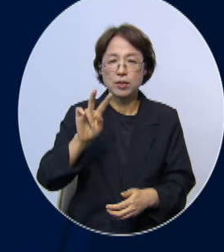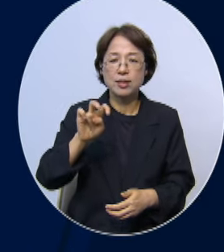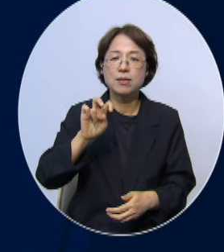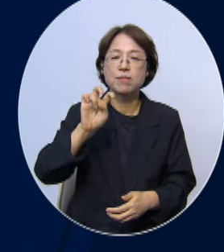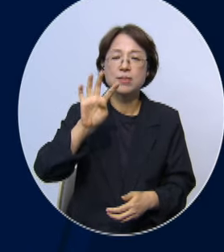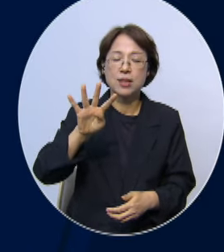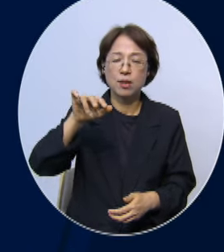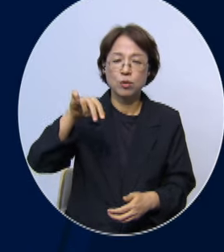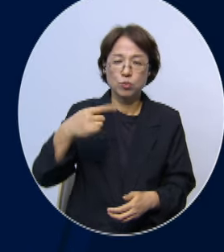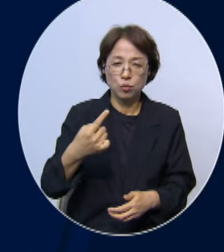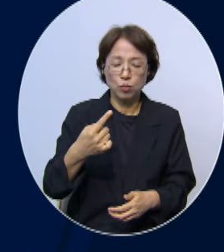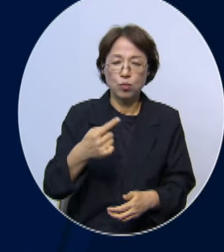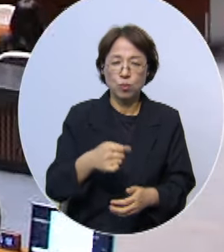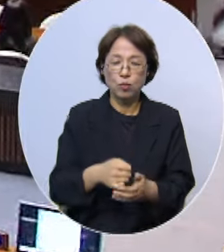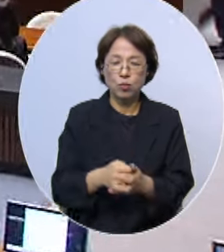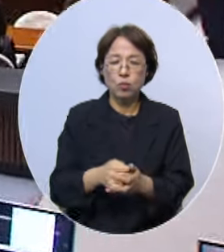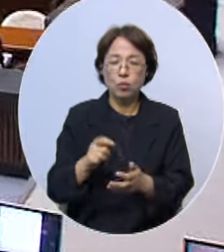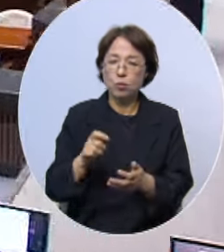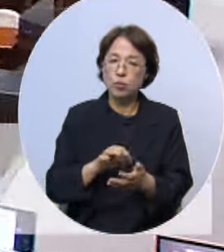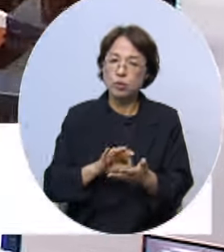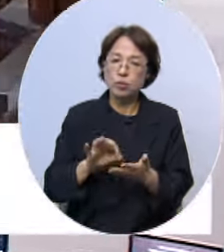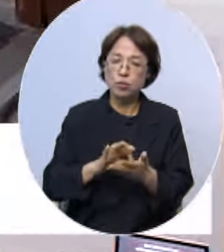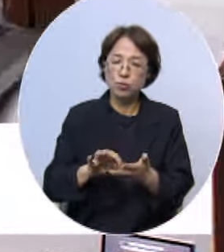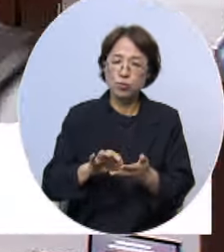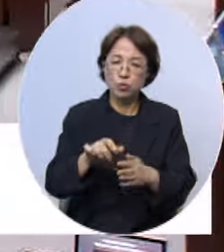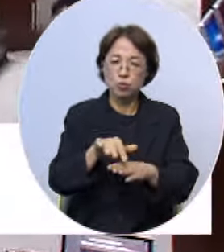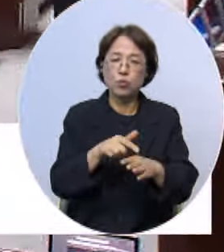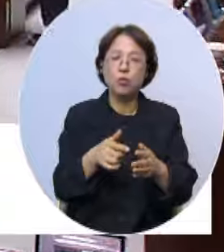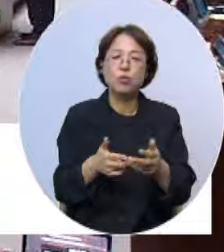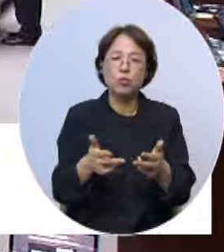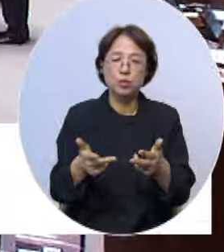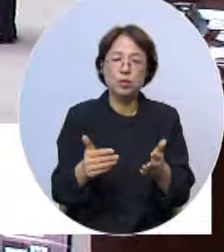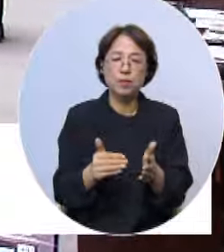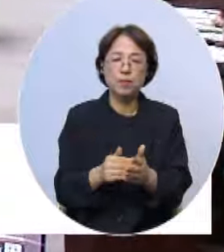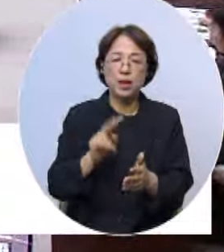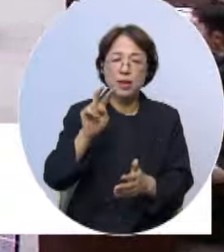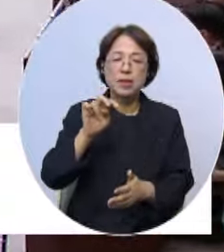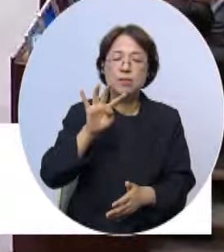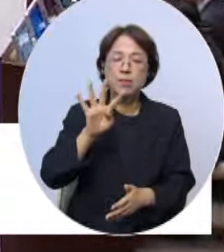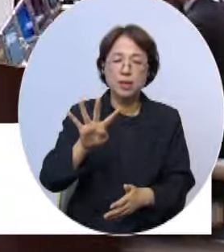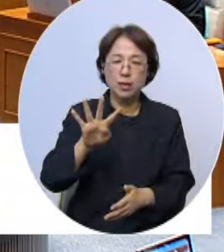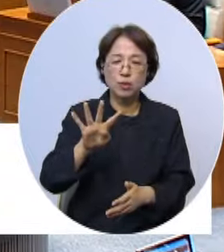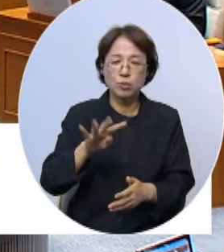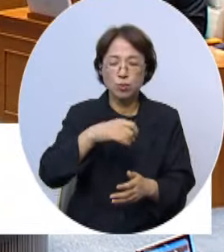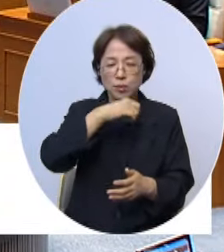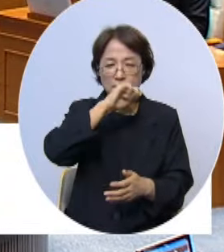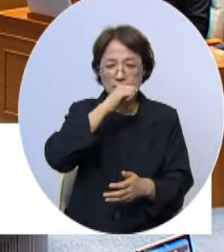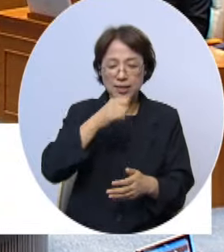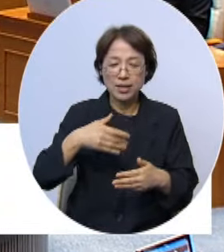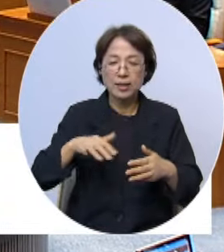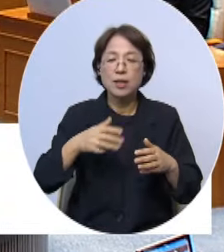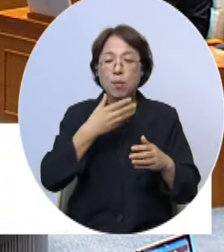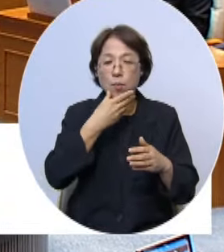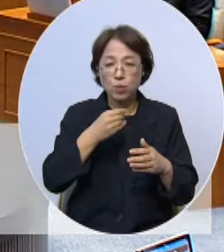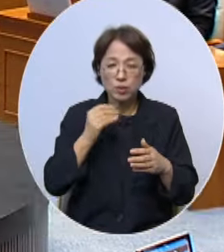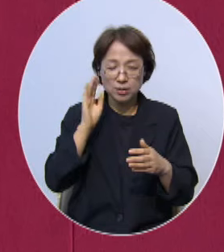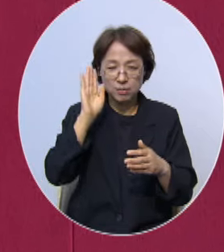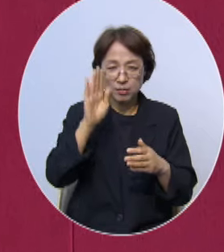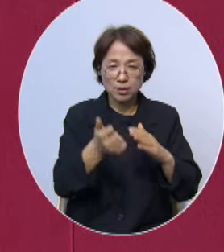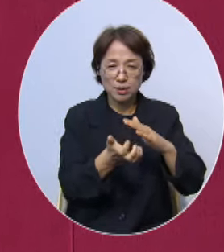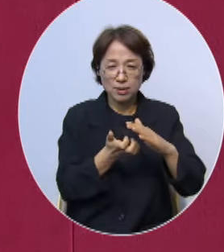조정을 했다고 밝혔습니다 24조 규모의 재원은 약자 복지와 미래 대비 투자에 집중한다고